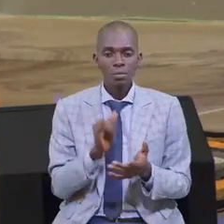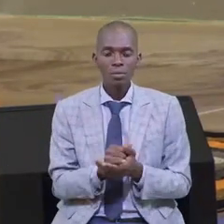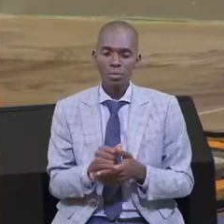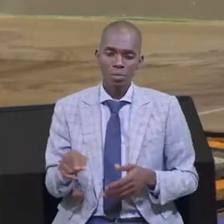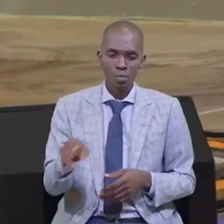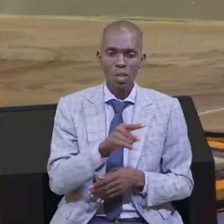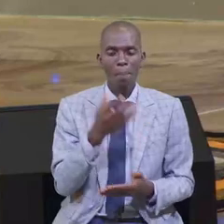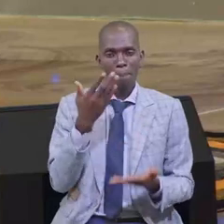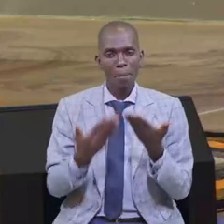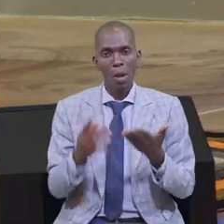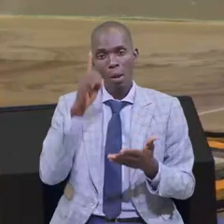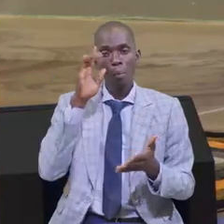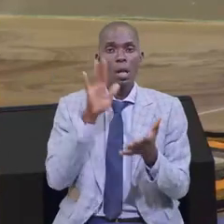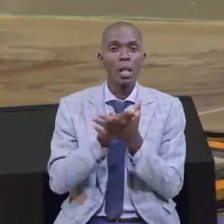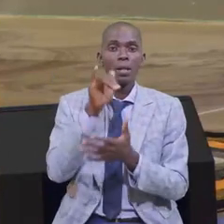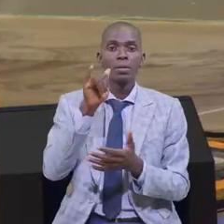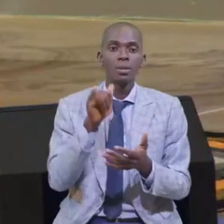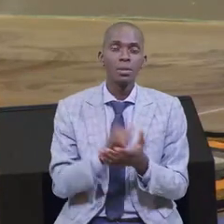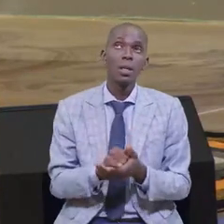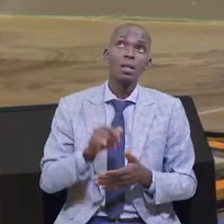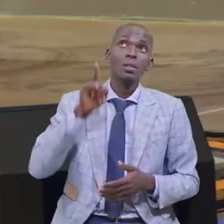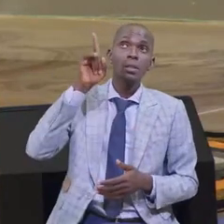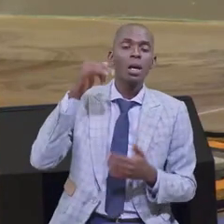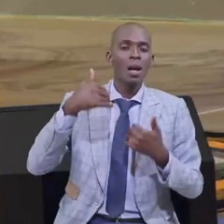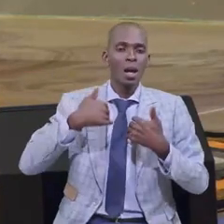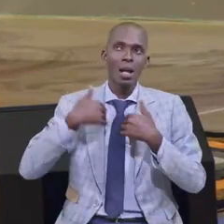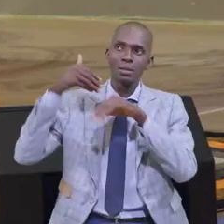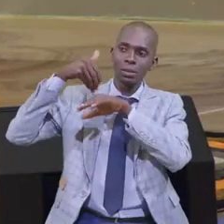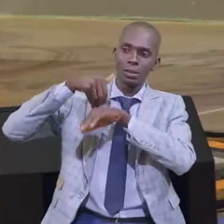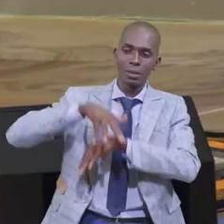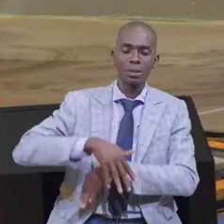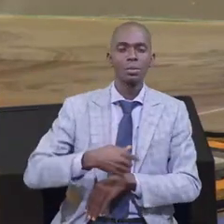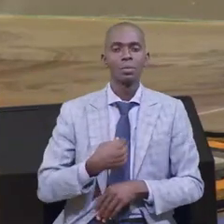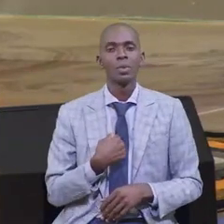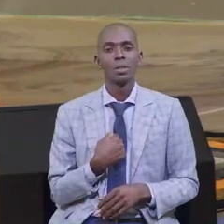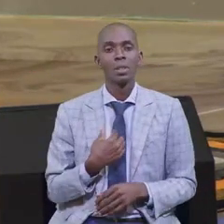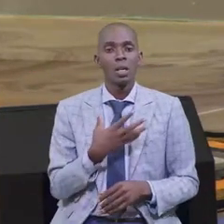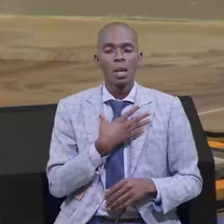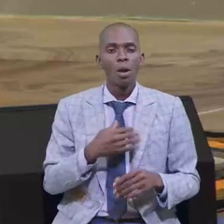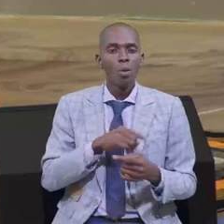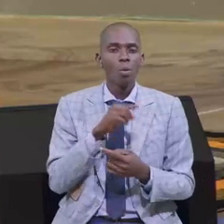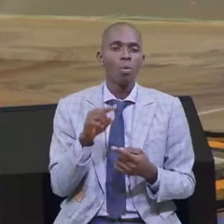croient que c'est toi qui m'as envoyé.